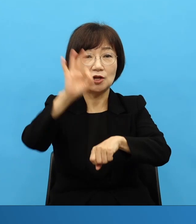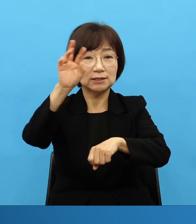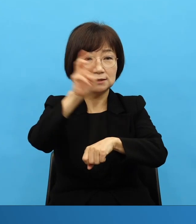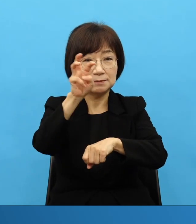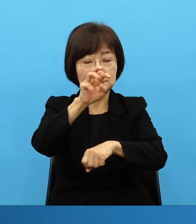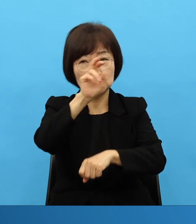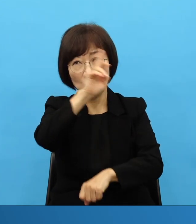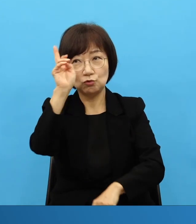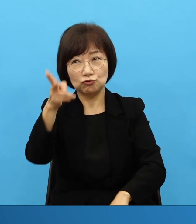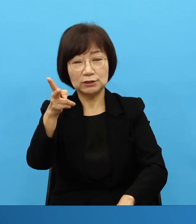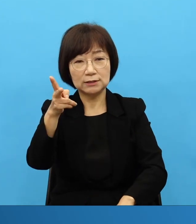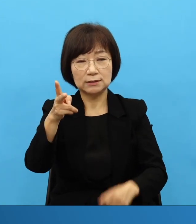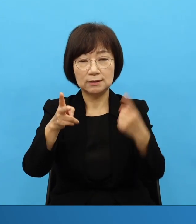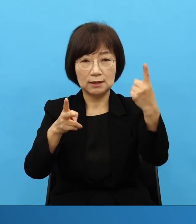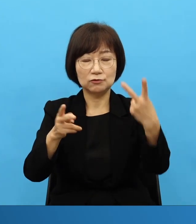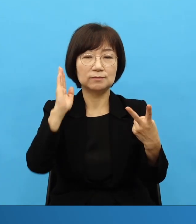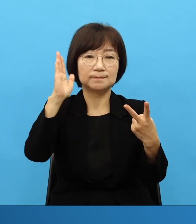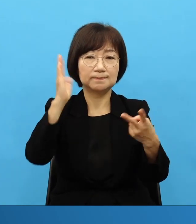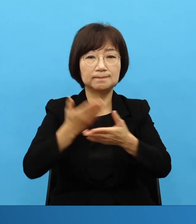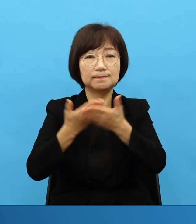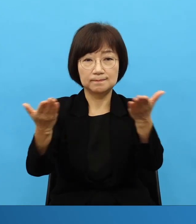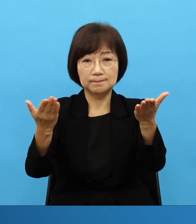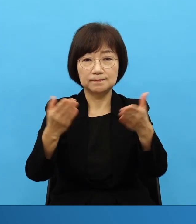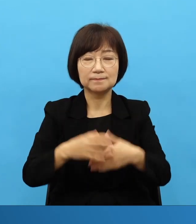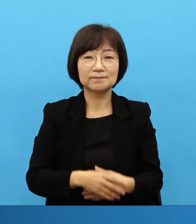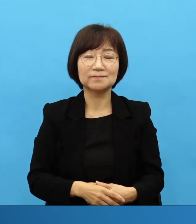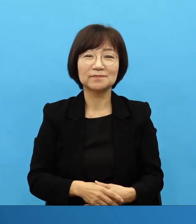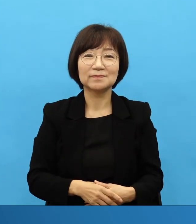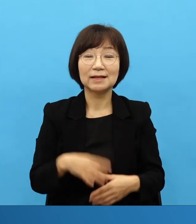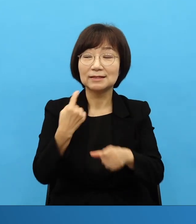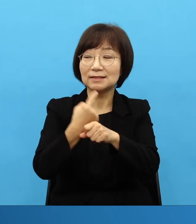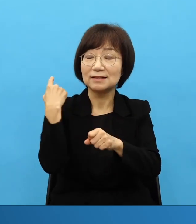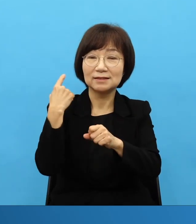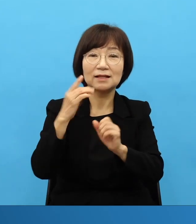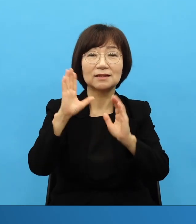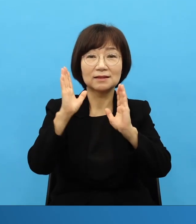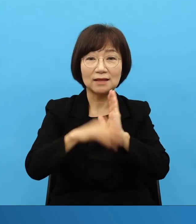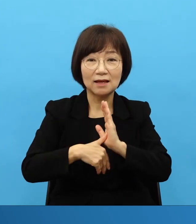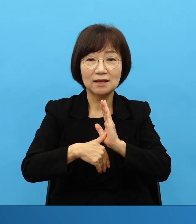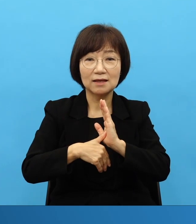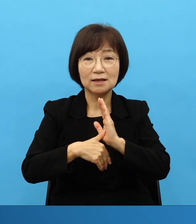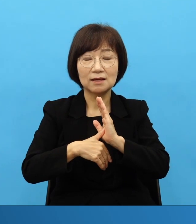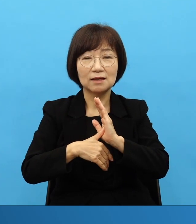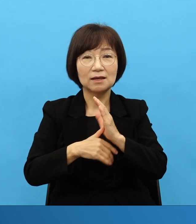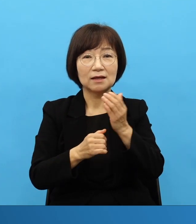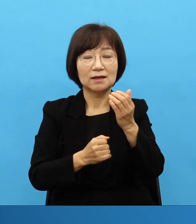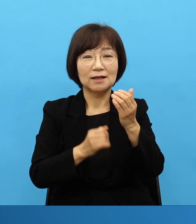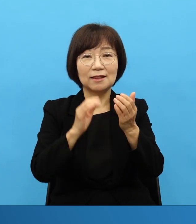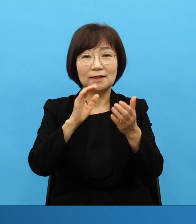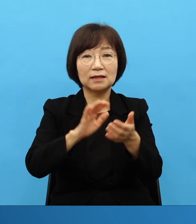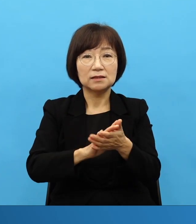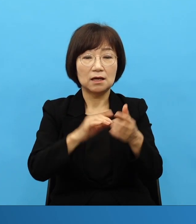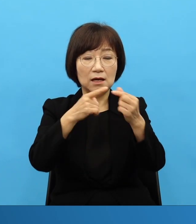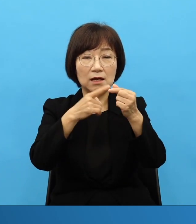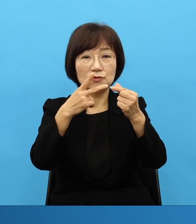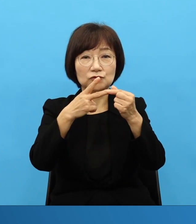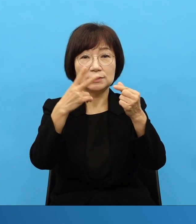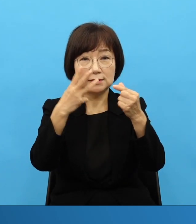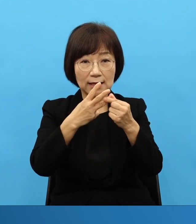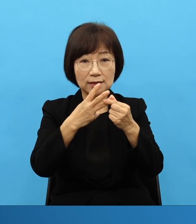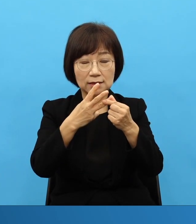2강이 각각 진행됩니다. 앞서 지난 1월에 열린 현직교사 수련회에서는 3가지 책임이란